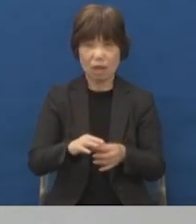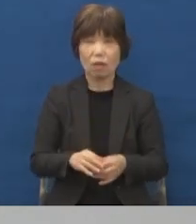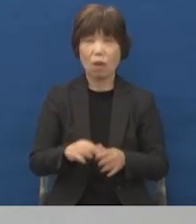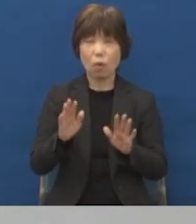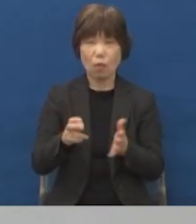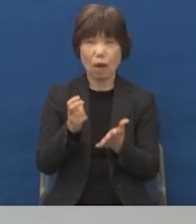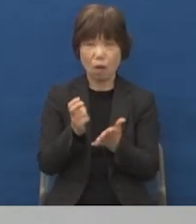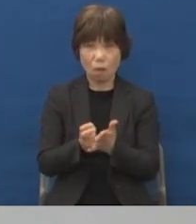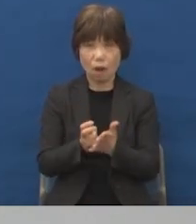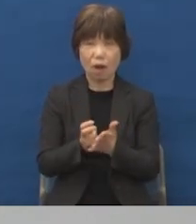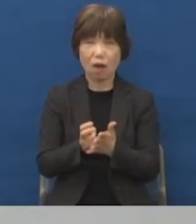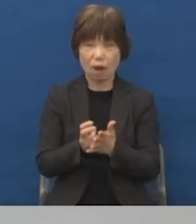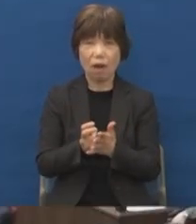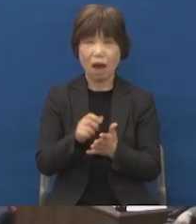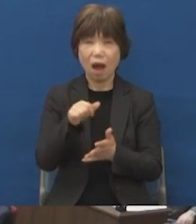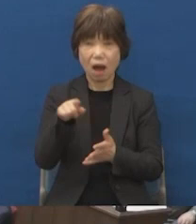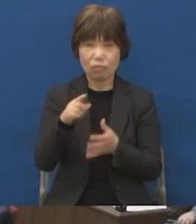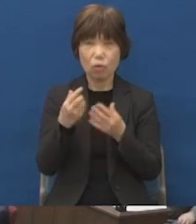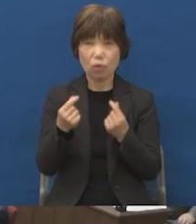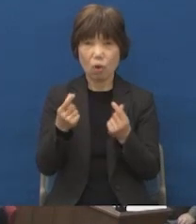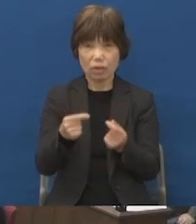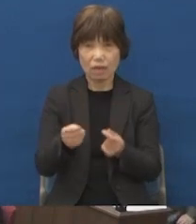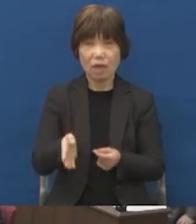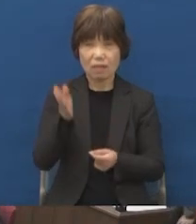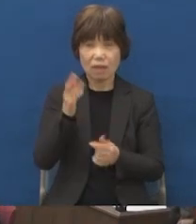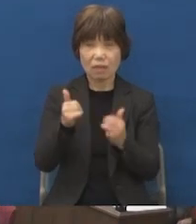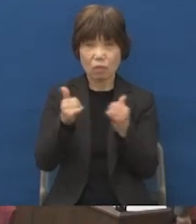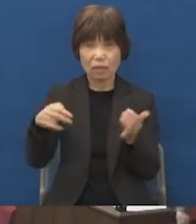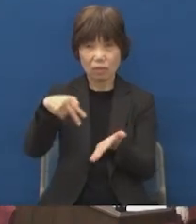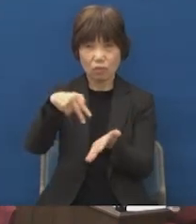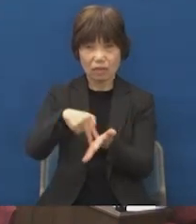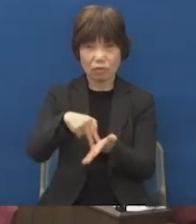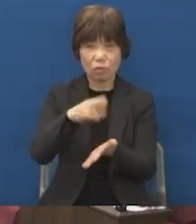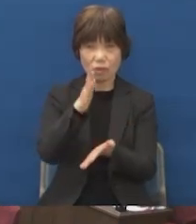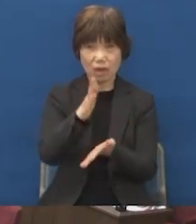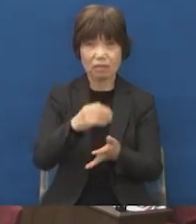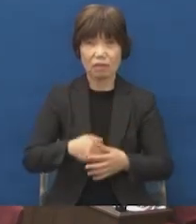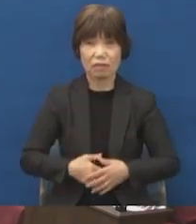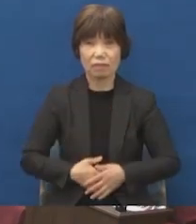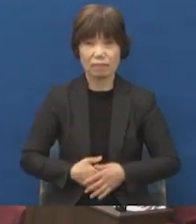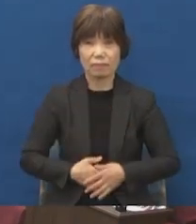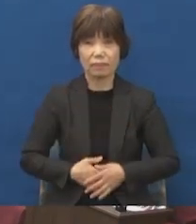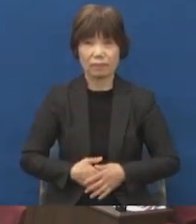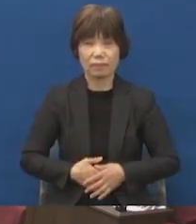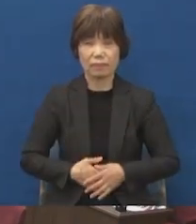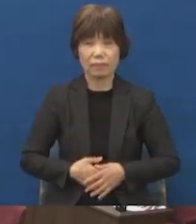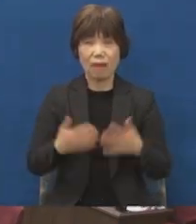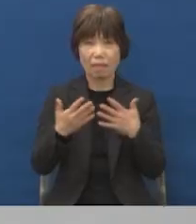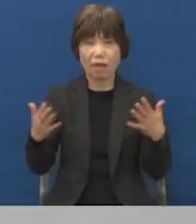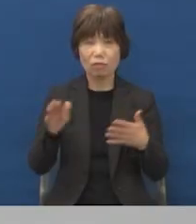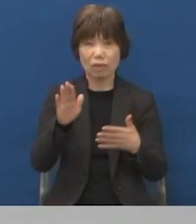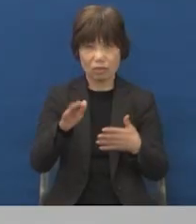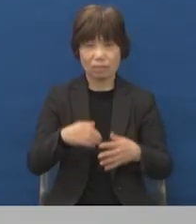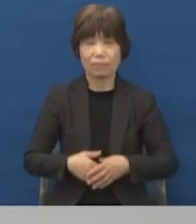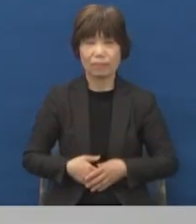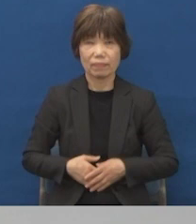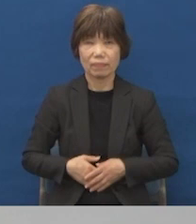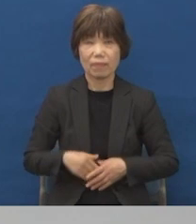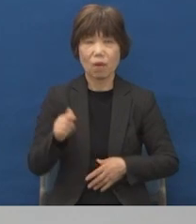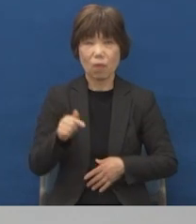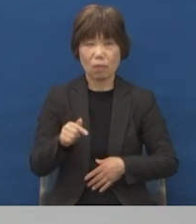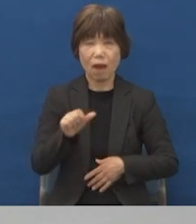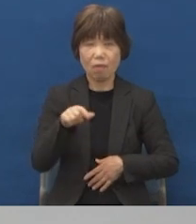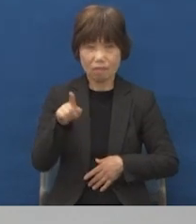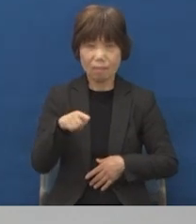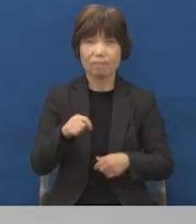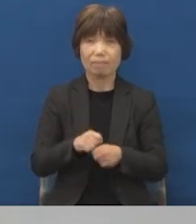は原案のとおり可決することに賛成の方の起立を求めます。多数であります。よって本案は原